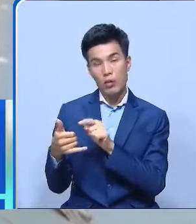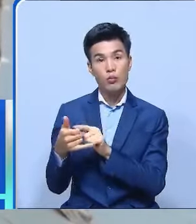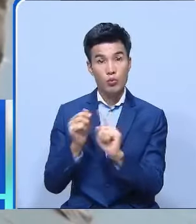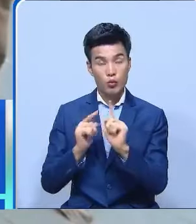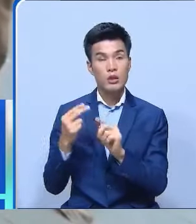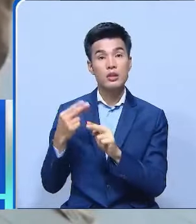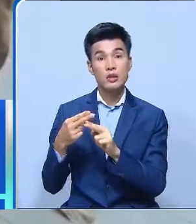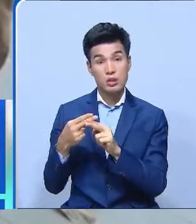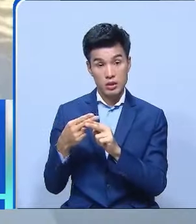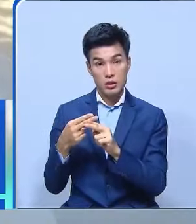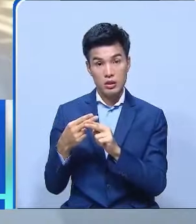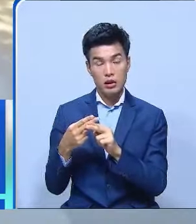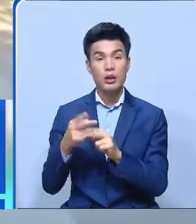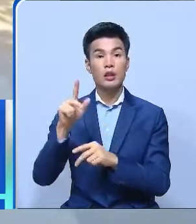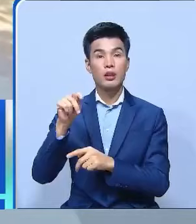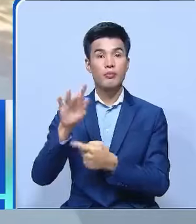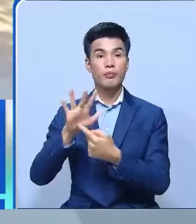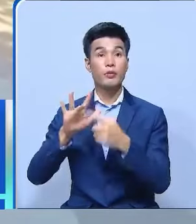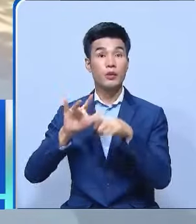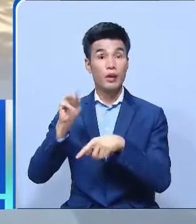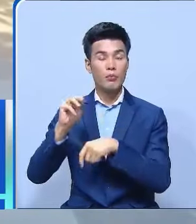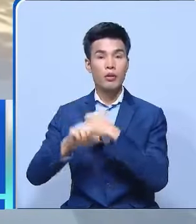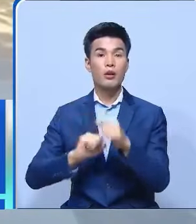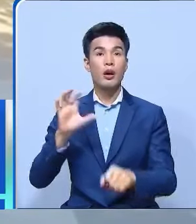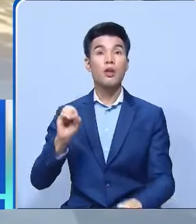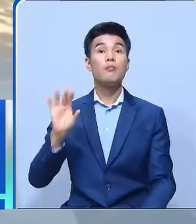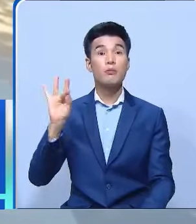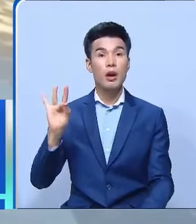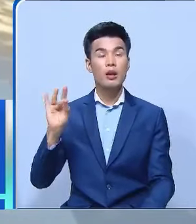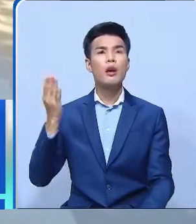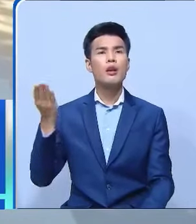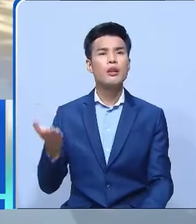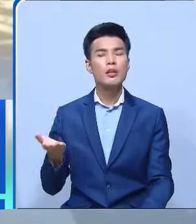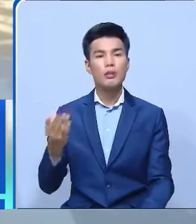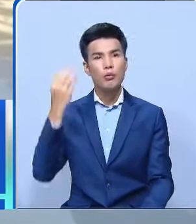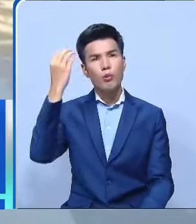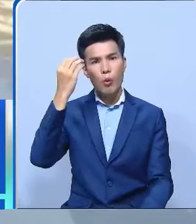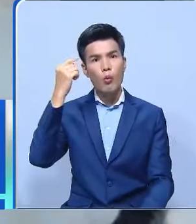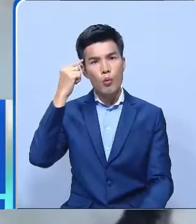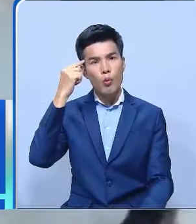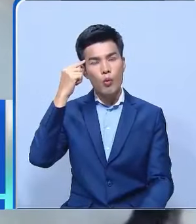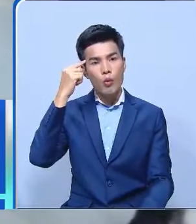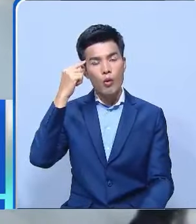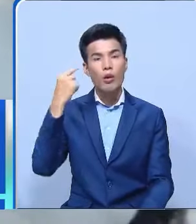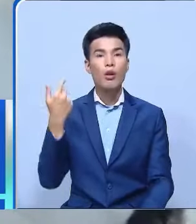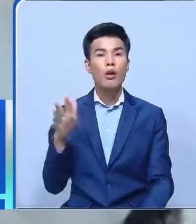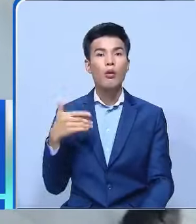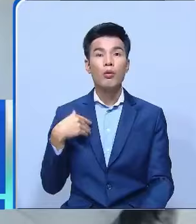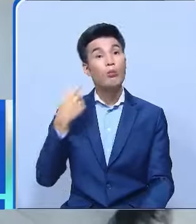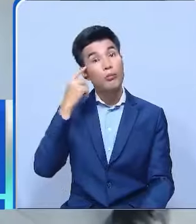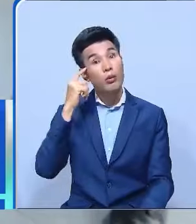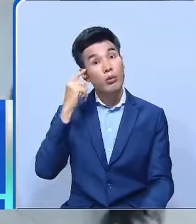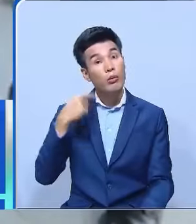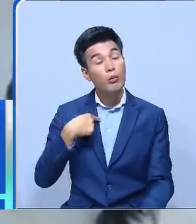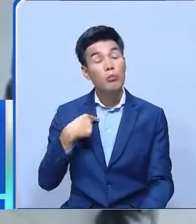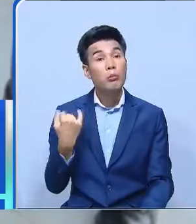ชื่อว่าชื่อนายตั้มอายุ58ปีแล้วนะคะตอนนั้นอยู่ในอาการงุนงงอยู่เลยแล้วก็ยังไม่รู้ว่าอ้าวเรียกผ